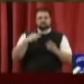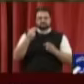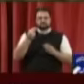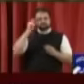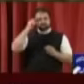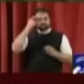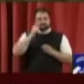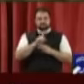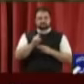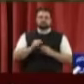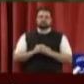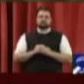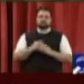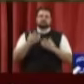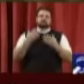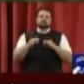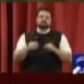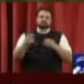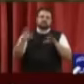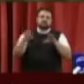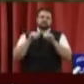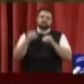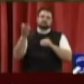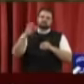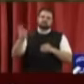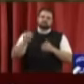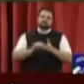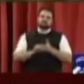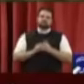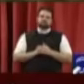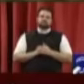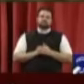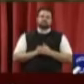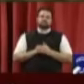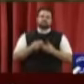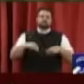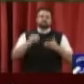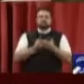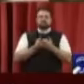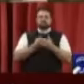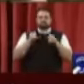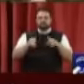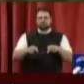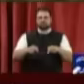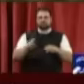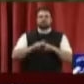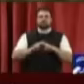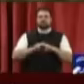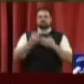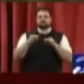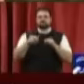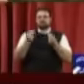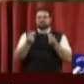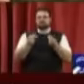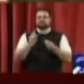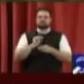nu o să mai fie primit și altă dată. Dar noi nu facem observații acuma. Nu. Noi povestim cam cum ar fi mai bine ca să ne ajungă la... Fiu. Din asta.